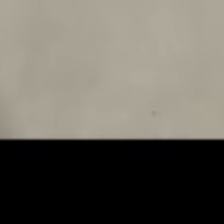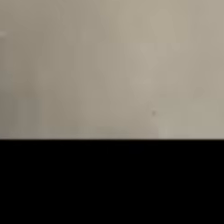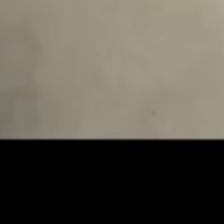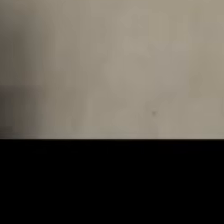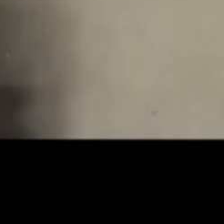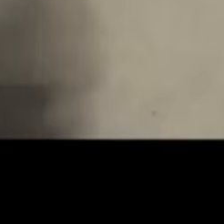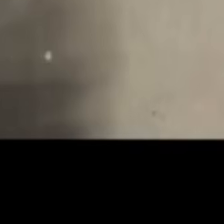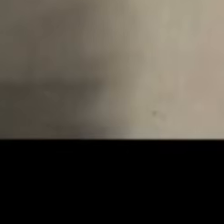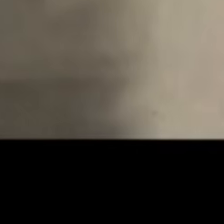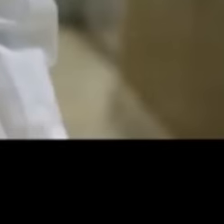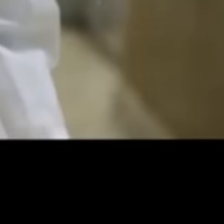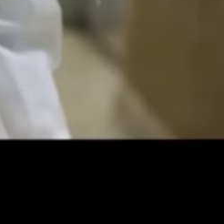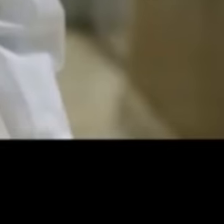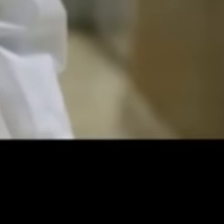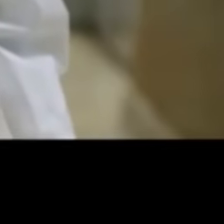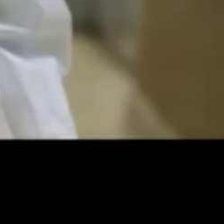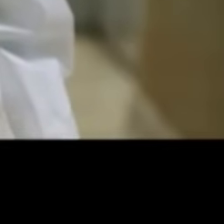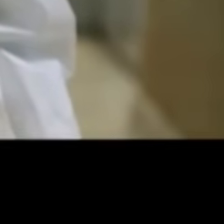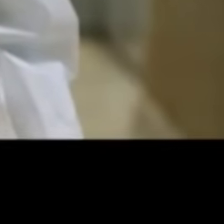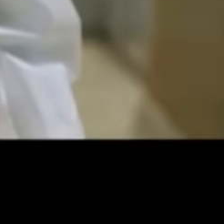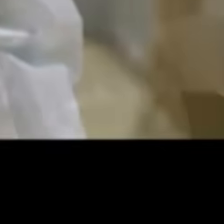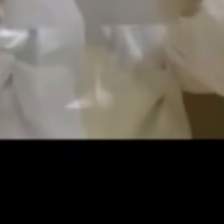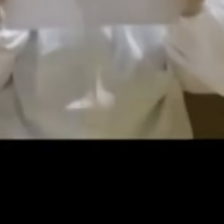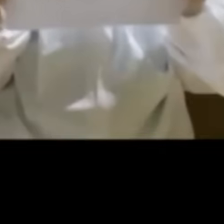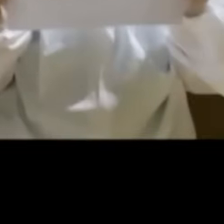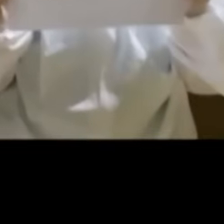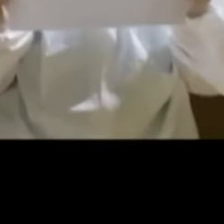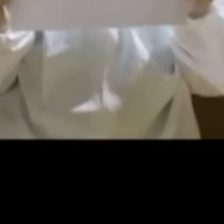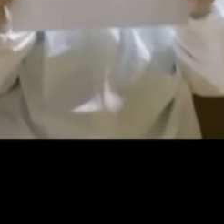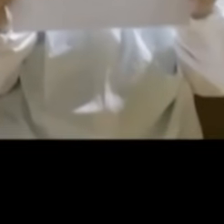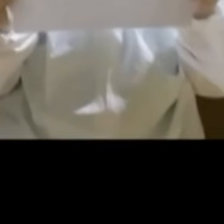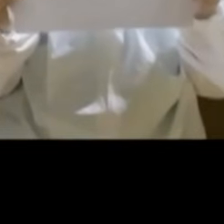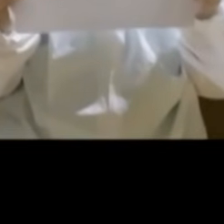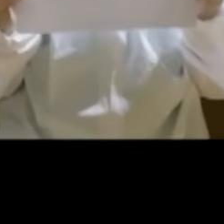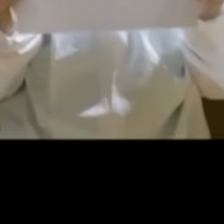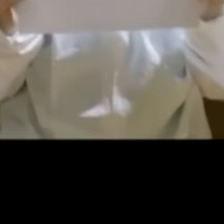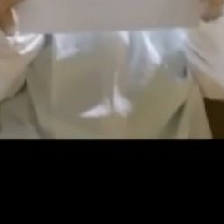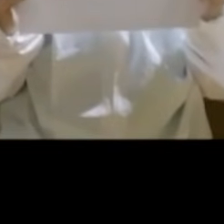Sungguh elok jika kalian peduli atas nama kemanusiaan.